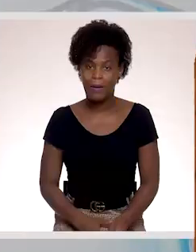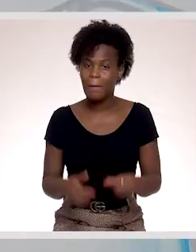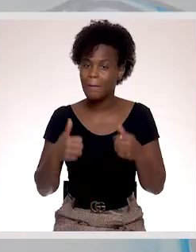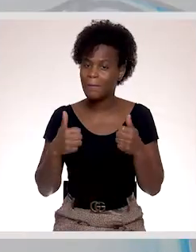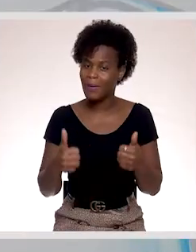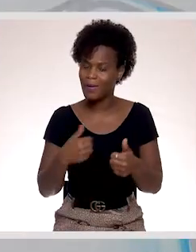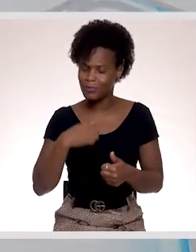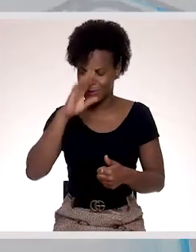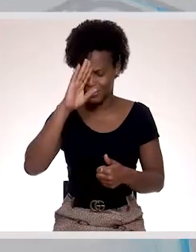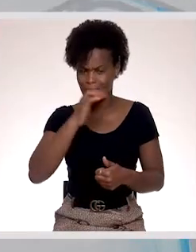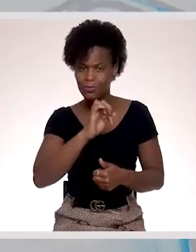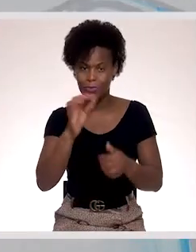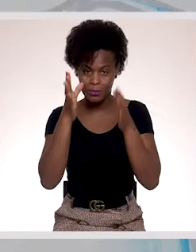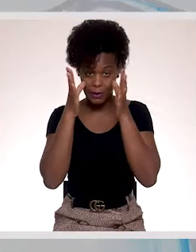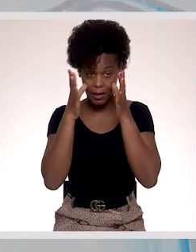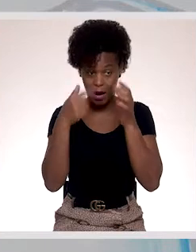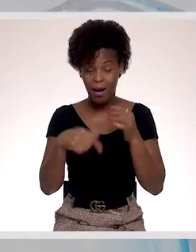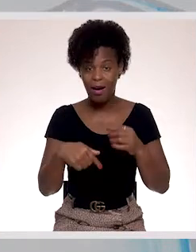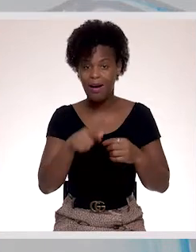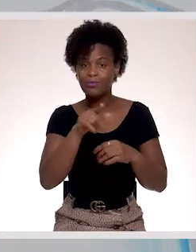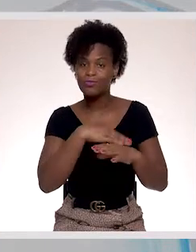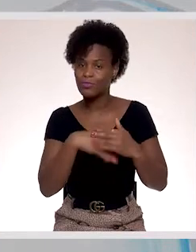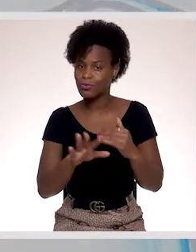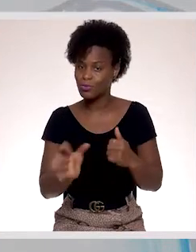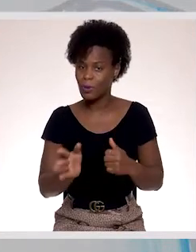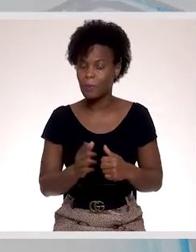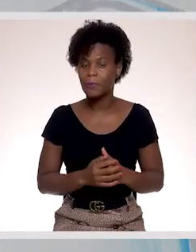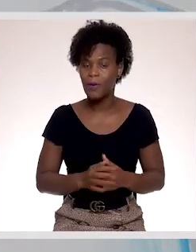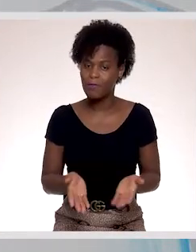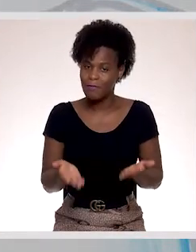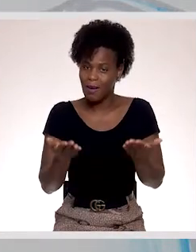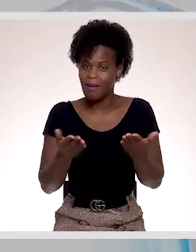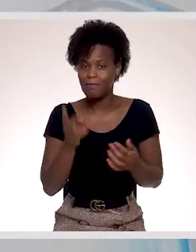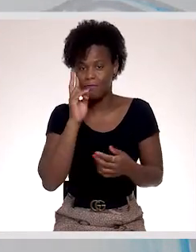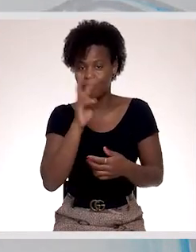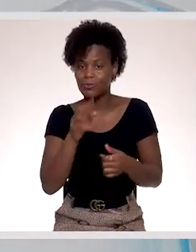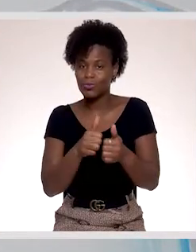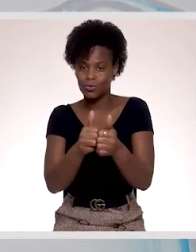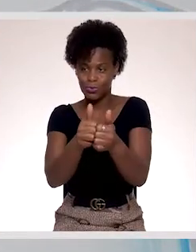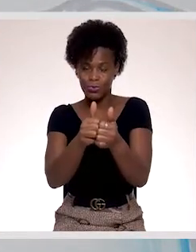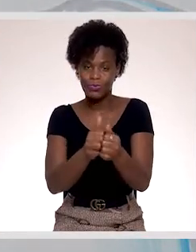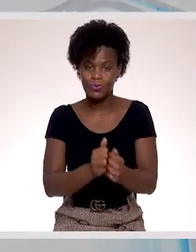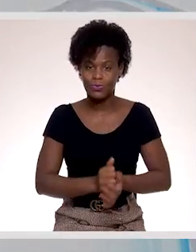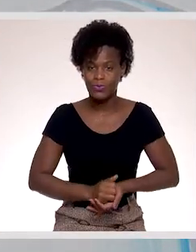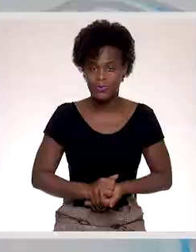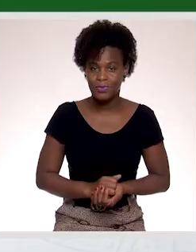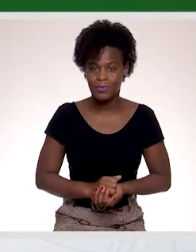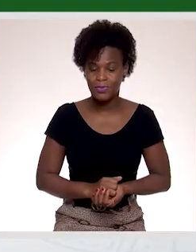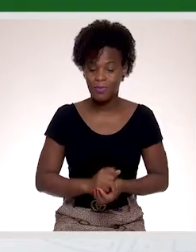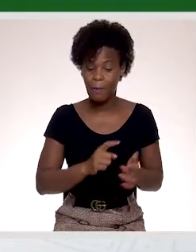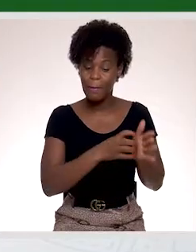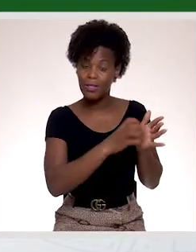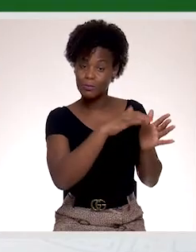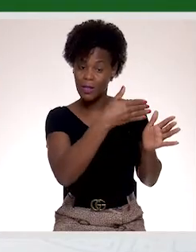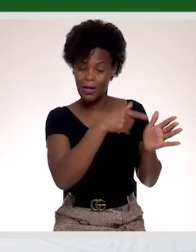Très bien, je sais que tu as été très attentif et que tu l'as fait. On y va, on va voir ensemble.